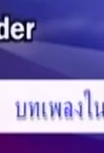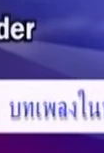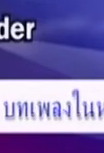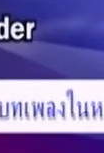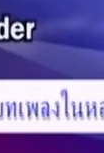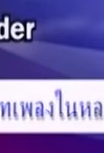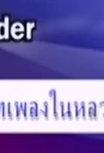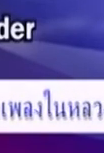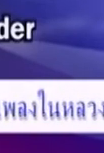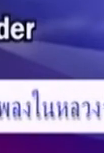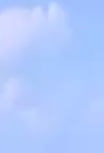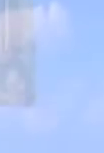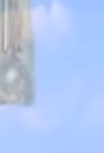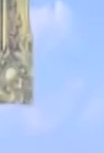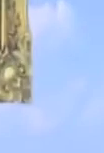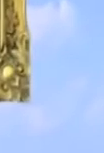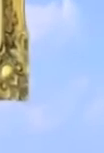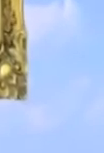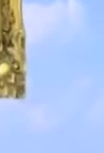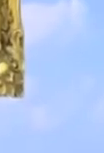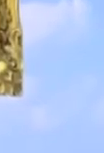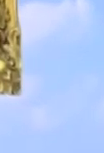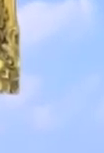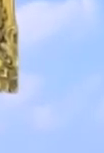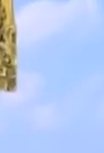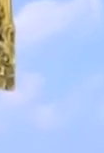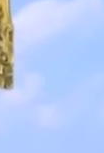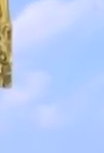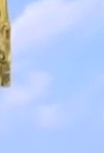พระองค์สถิตในหัวใจ